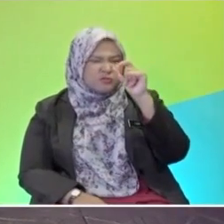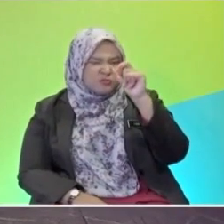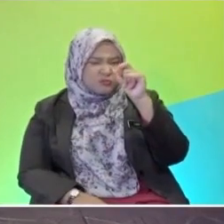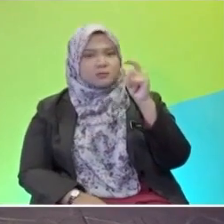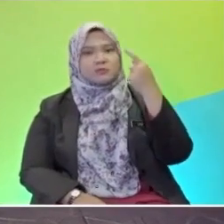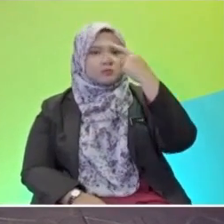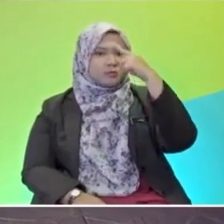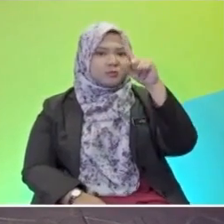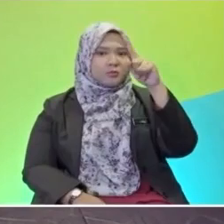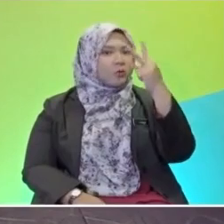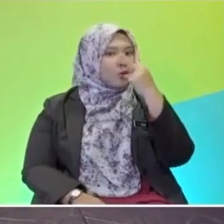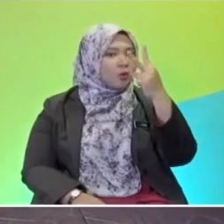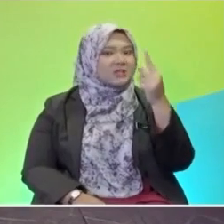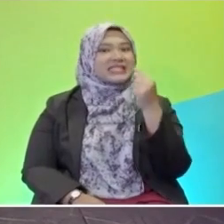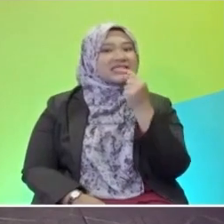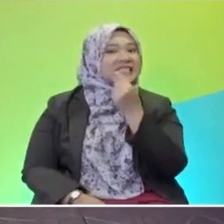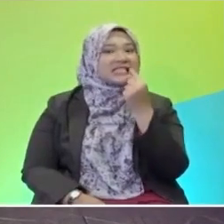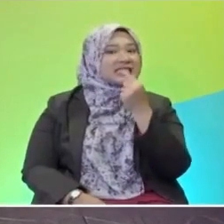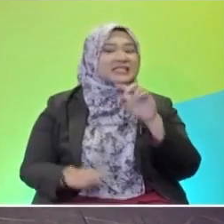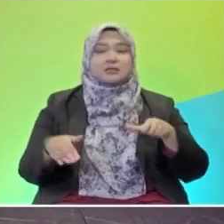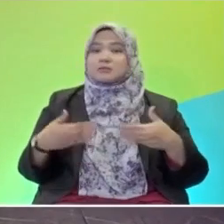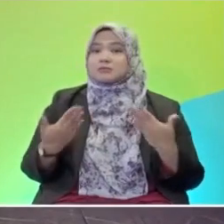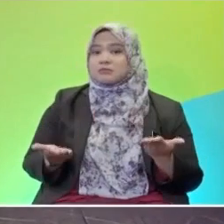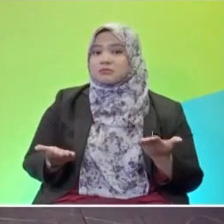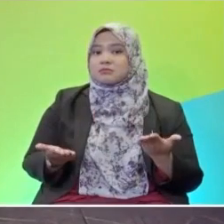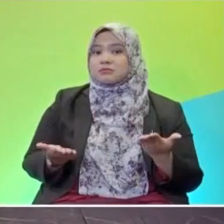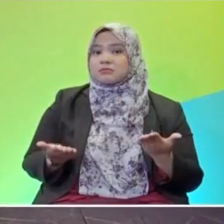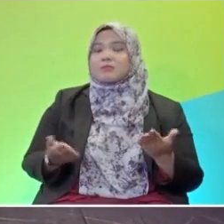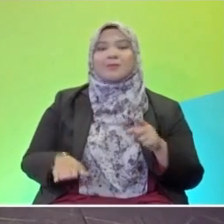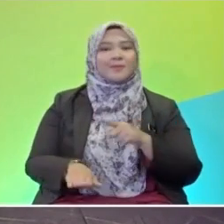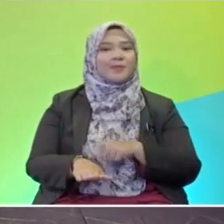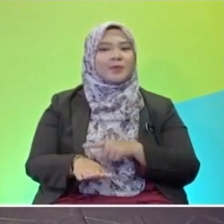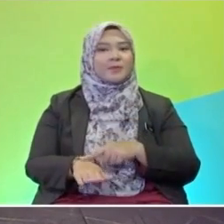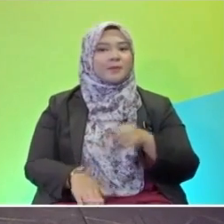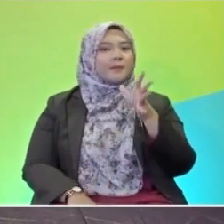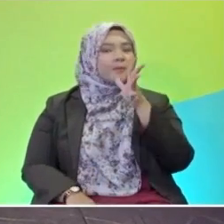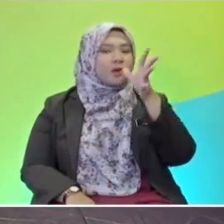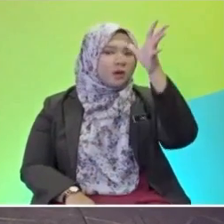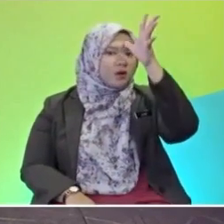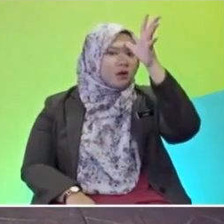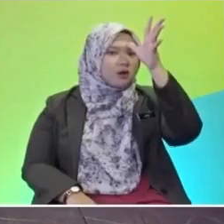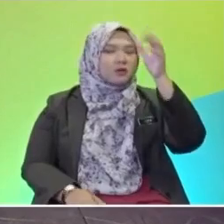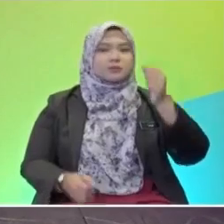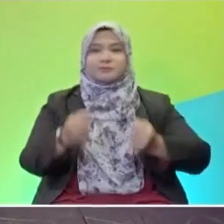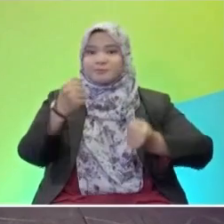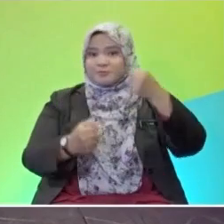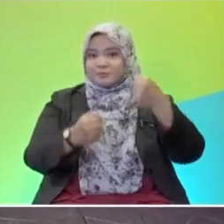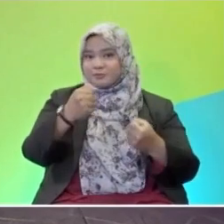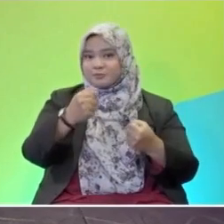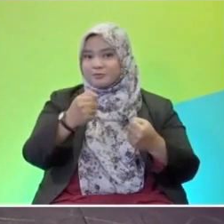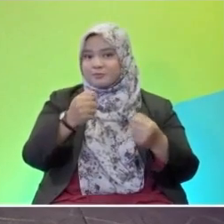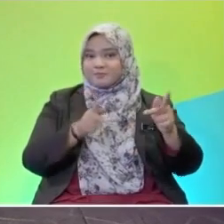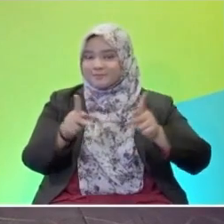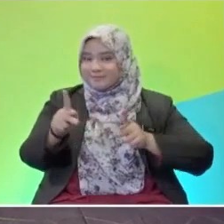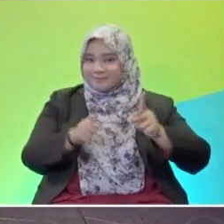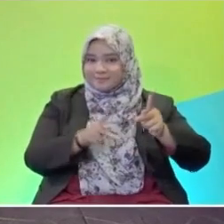memandu cermin sangat penting untuk melihat kendaraan di sebelah belakang itulah gunanya cermin pandang belakang dan